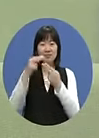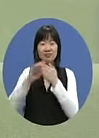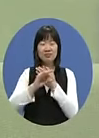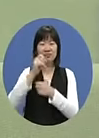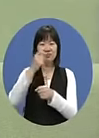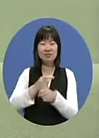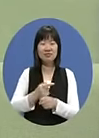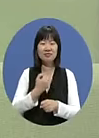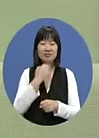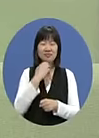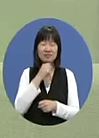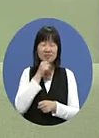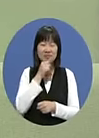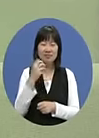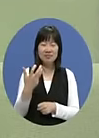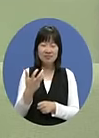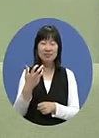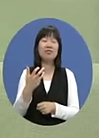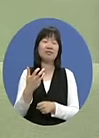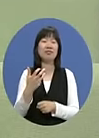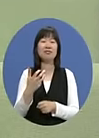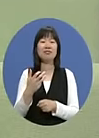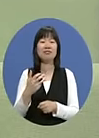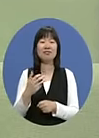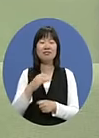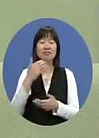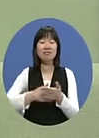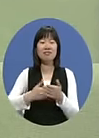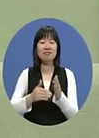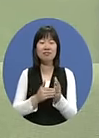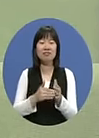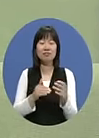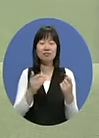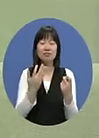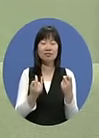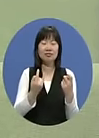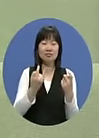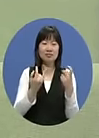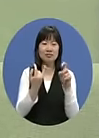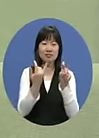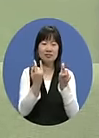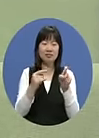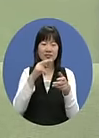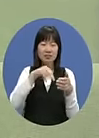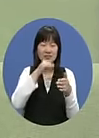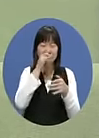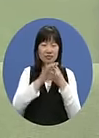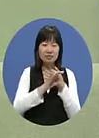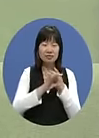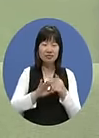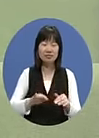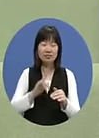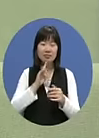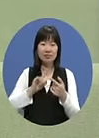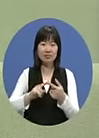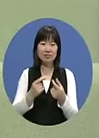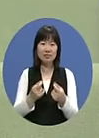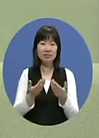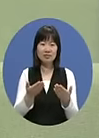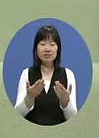벌써 80점대로 내려와 버리는 거거든요. 네. 네. 근데 이제 10회독을 하면 제가 뭐 말씀을